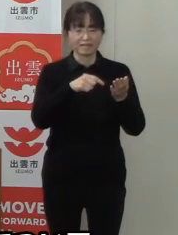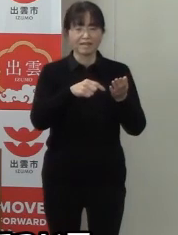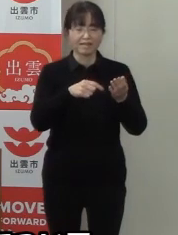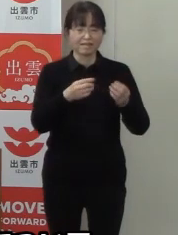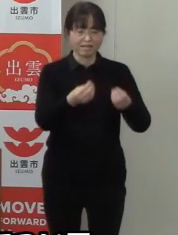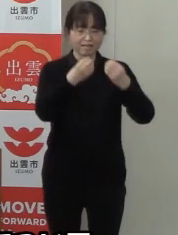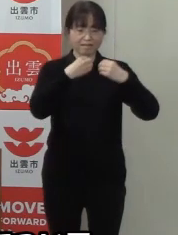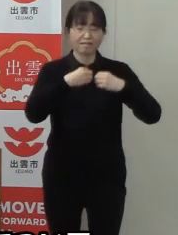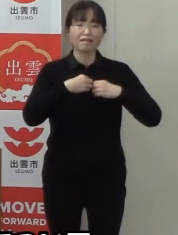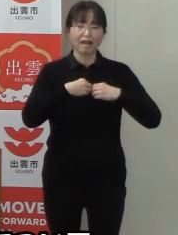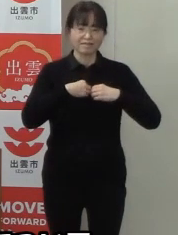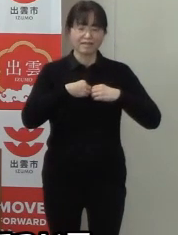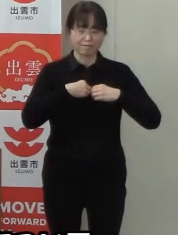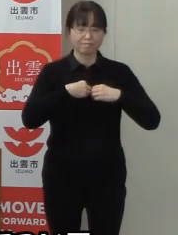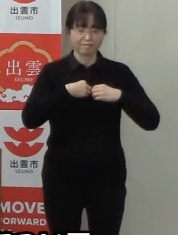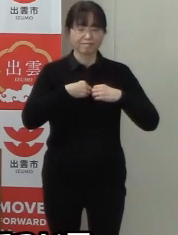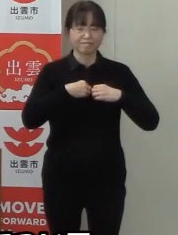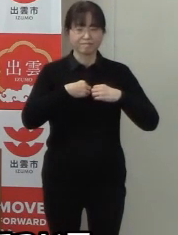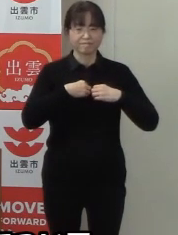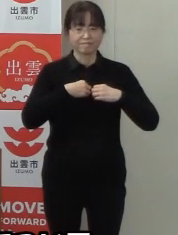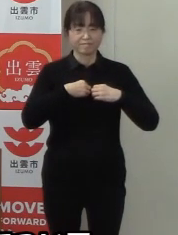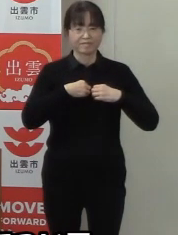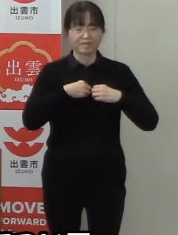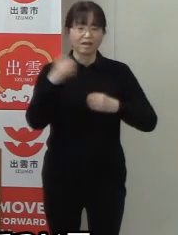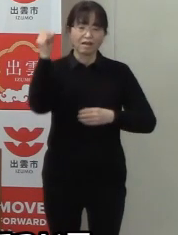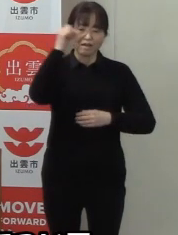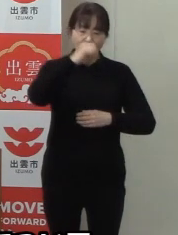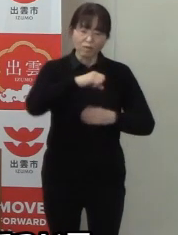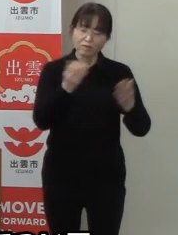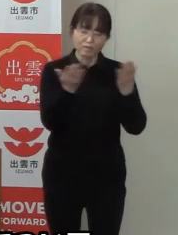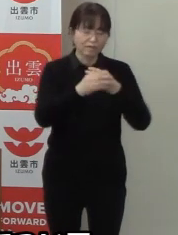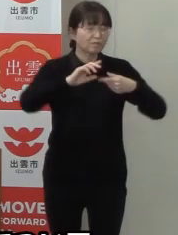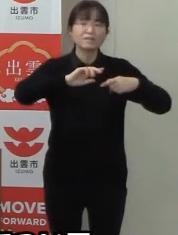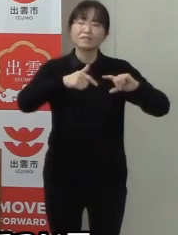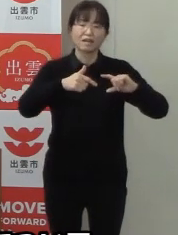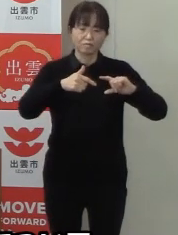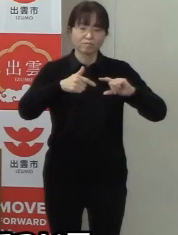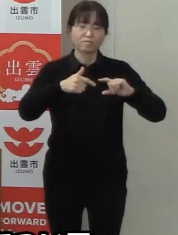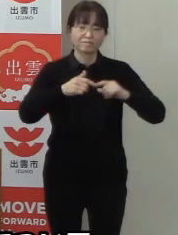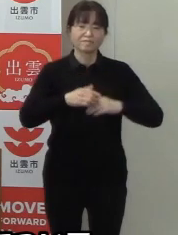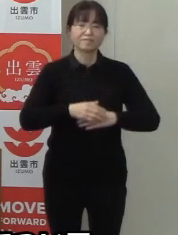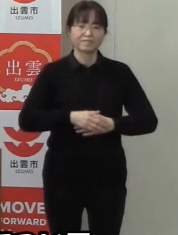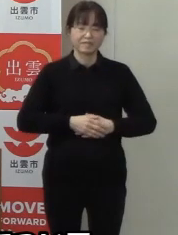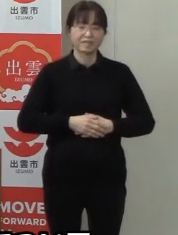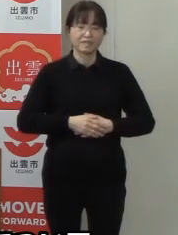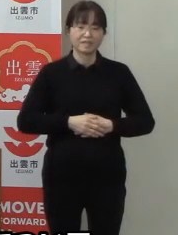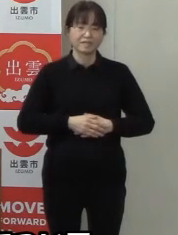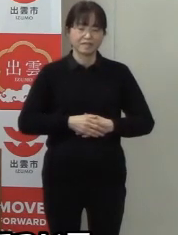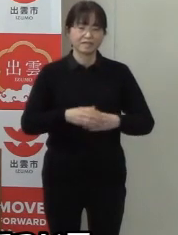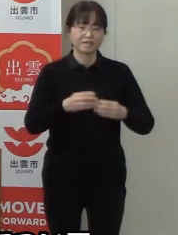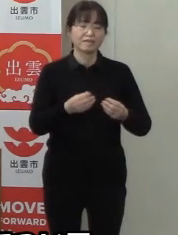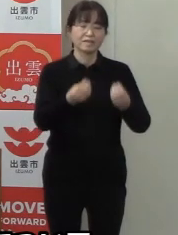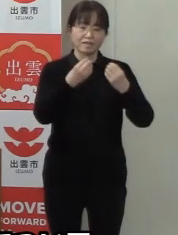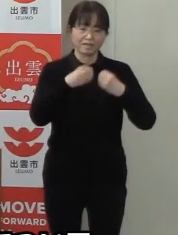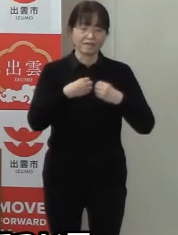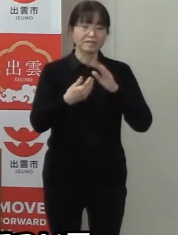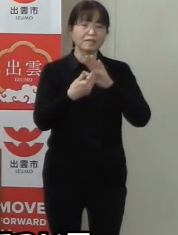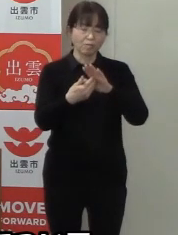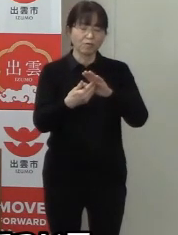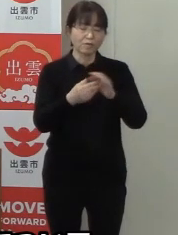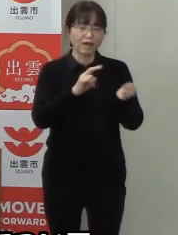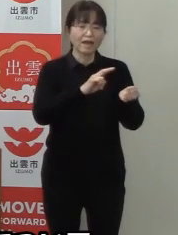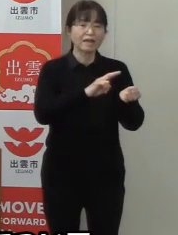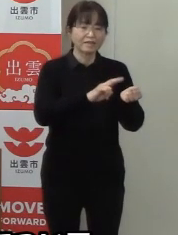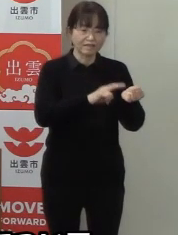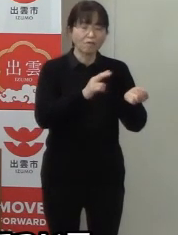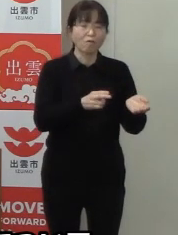のですね、病原自体が弱毒化するわけではありませんので、引き続き、必要な医療体制がですね、提供体制が確